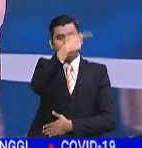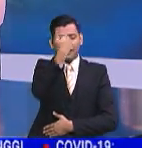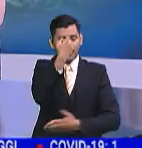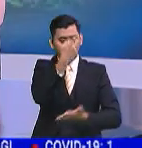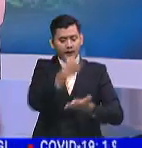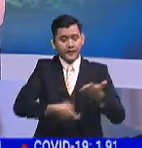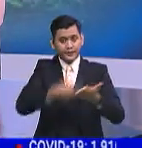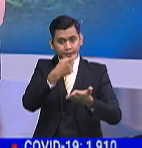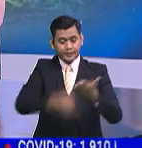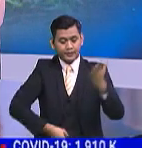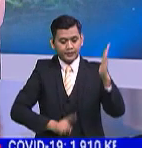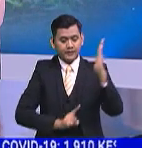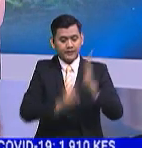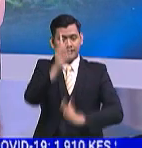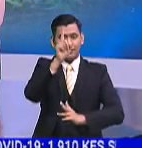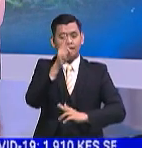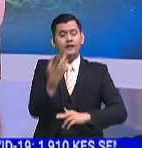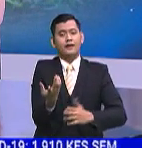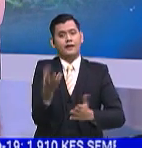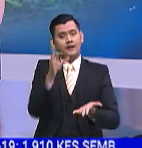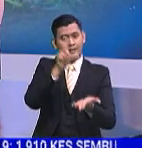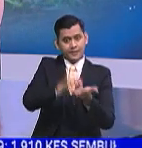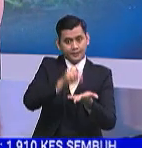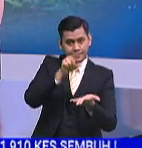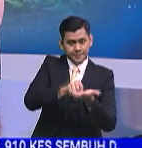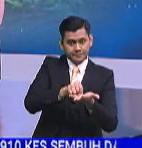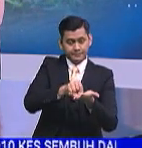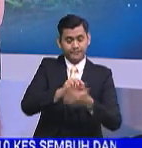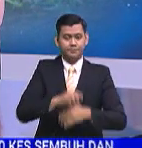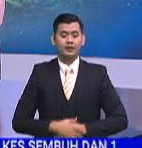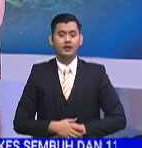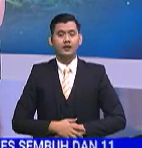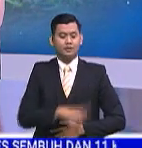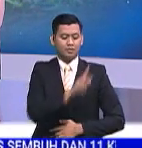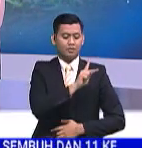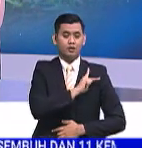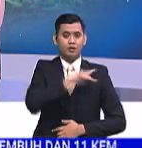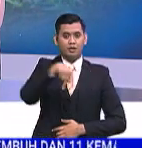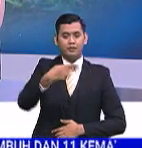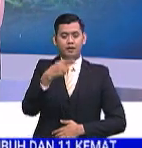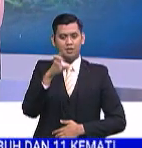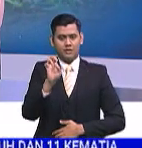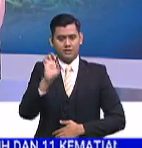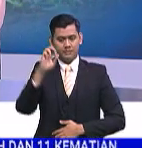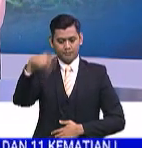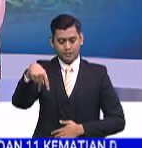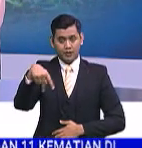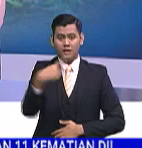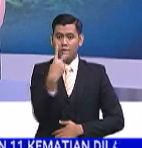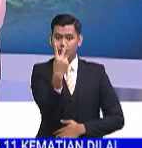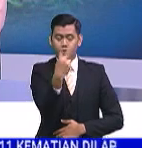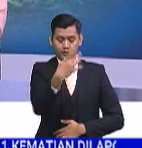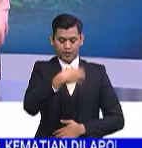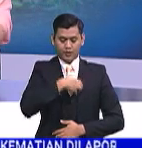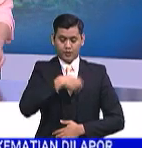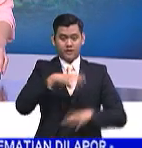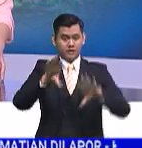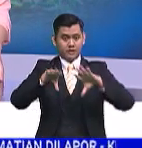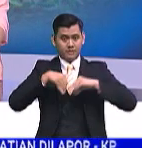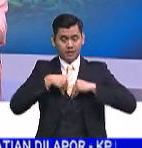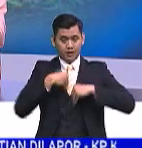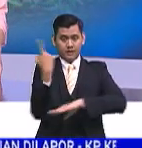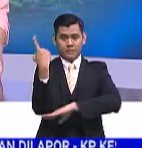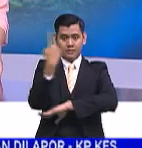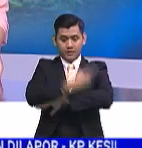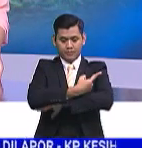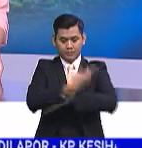harga ayam. Jelas Ketua Setiausaha KPDNHEP, Dato' Sri Hasnul Zamzam Ahmad, kedua-dua aduan diterima pada hari